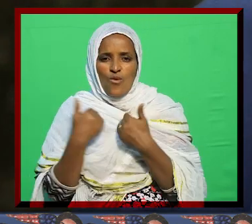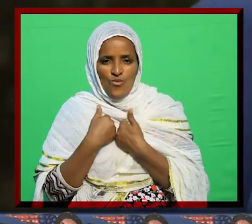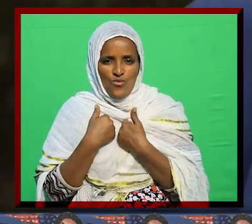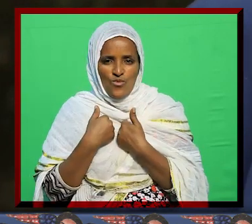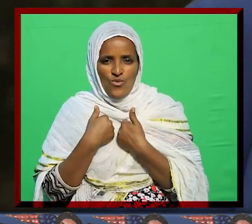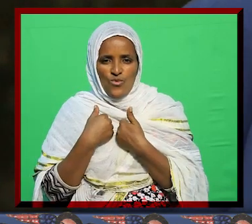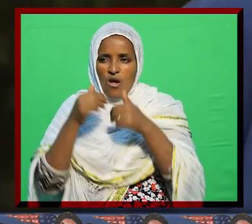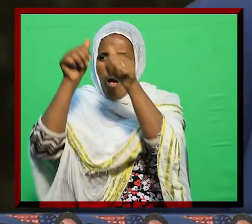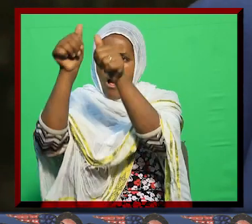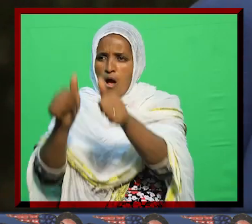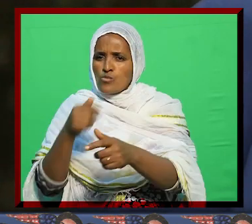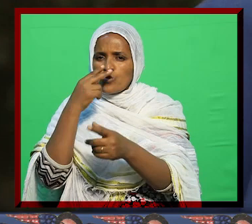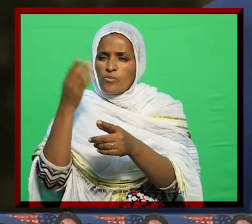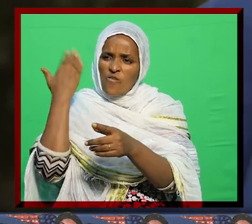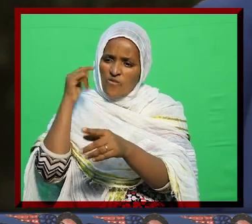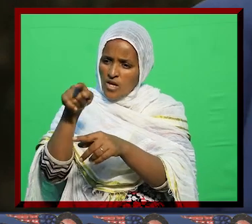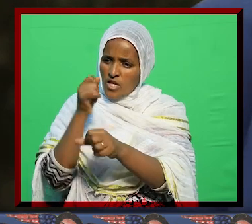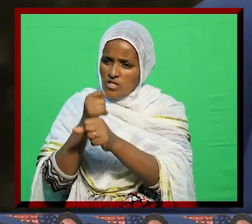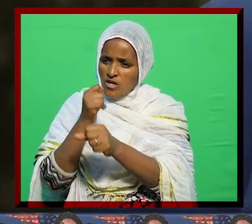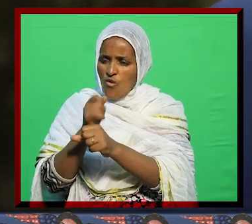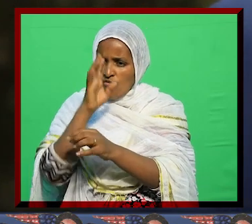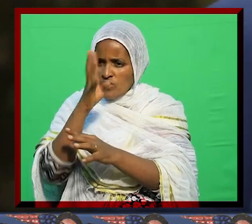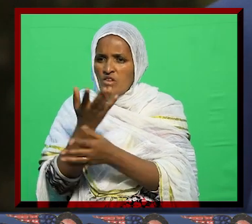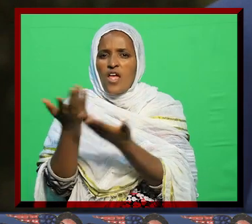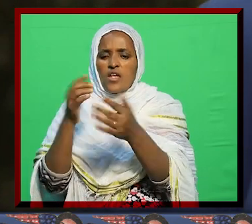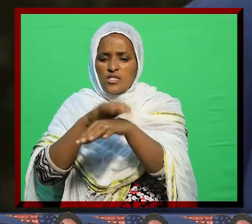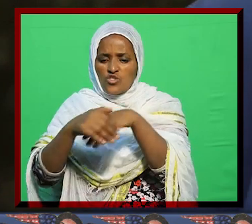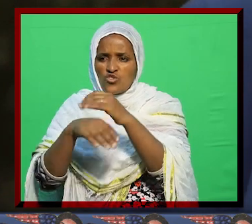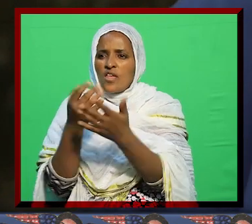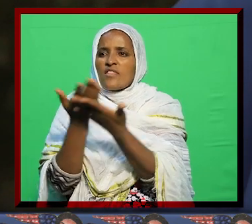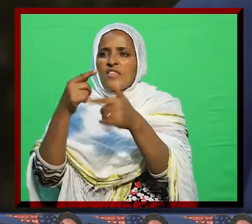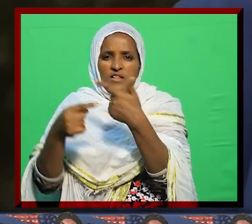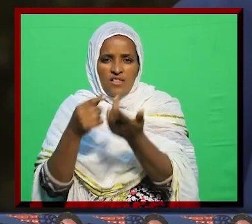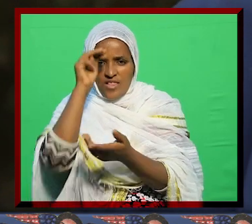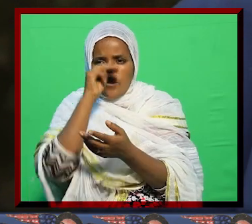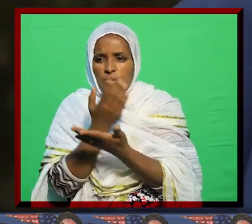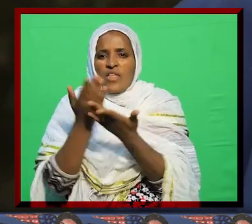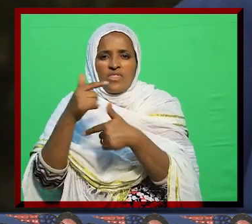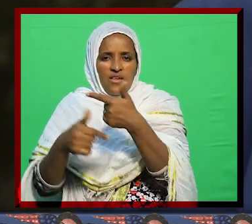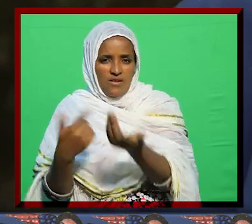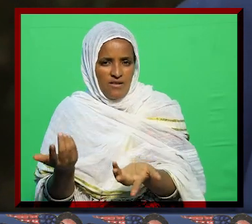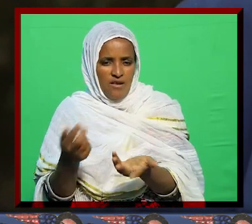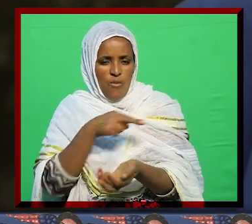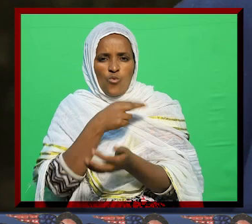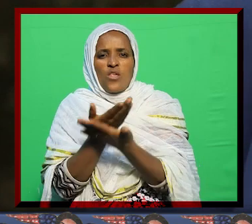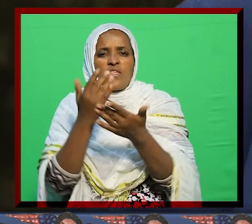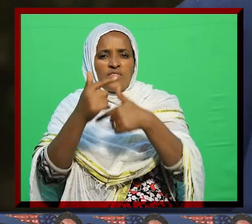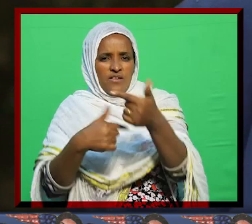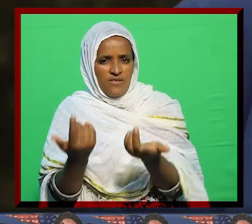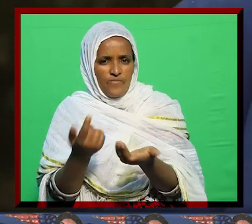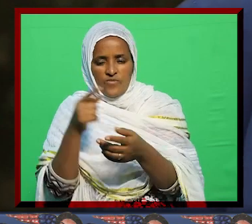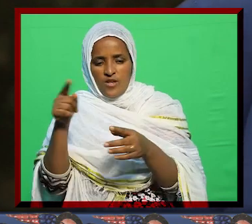ሄዱ? አክሱም ሲሄዱ ያ እጅ ያ ፍልስፍና የት ሄደ? ያ ጥበብ የት ሄደ? ያ ሃይማኖት የት